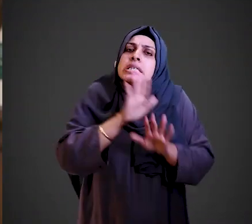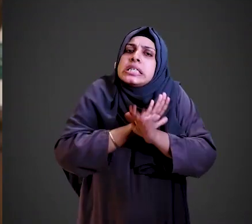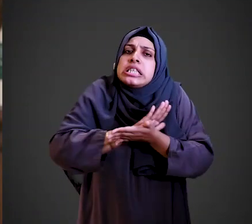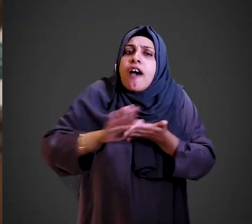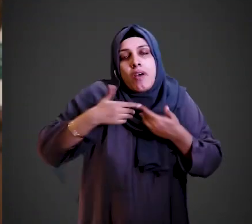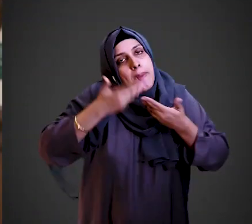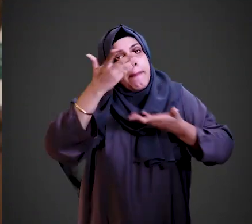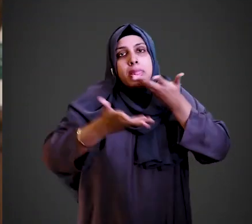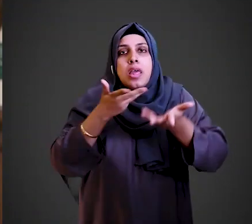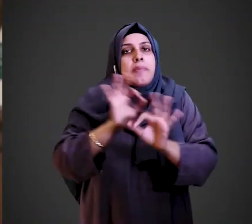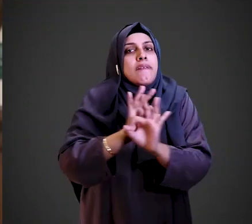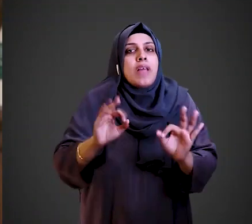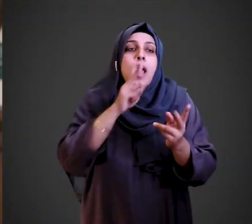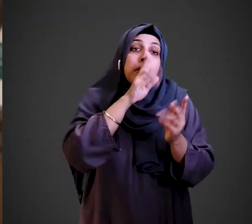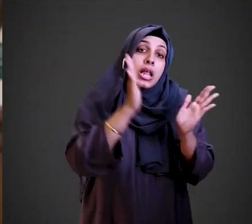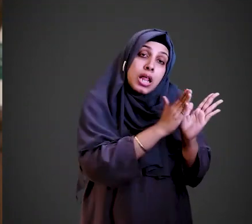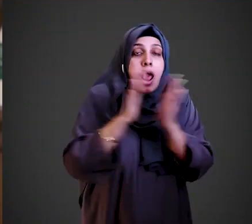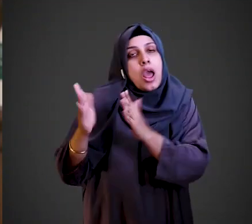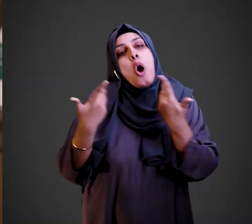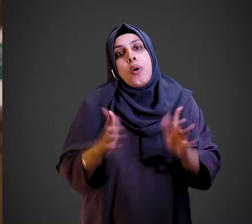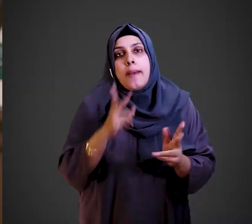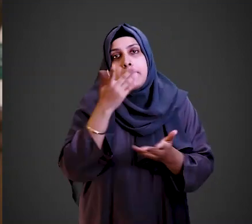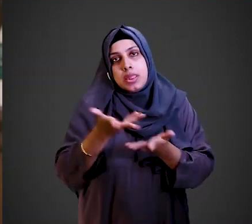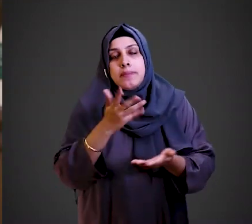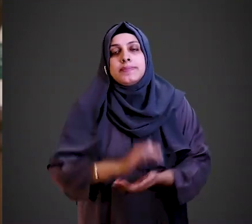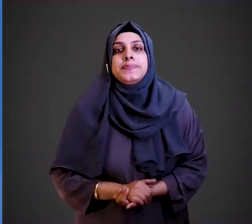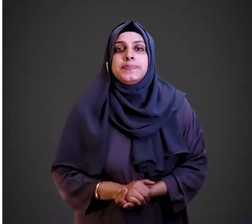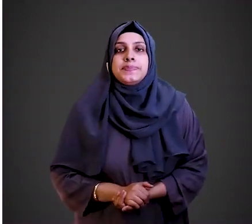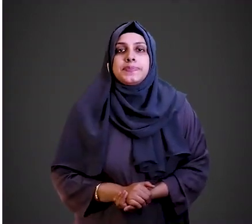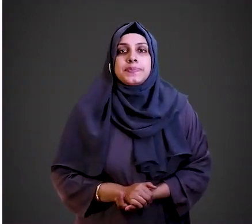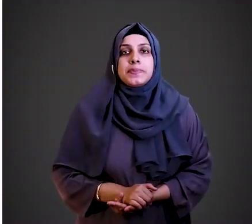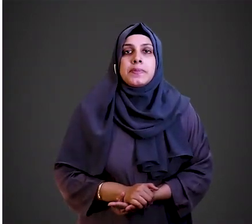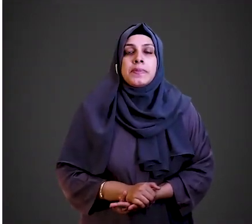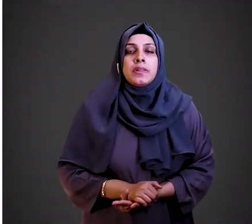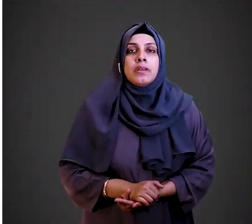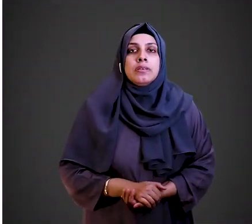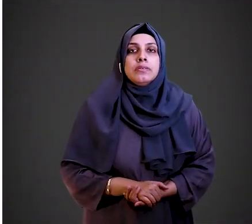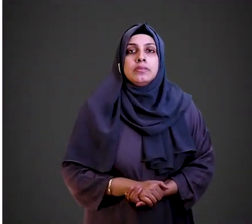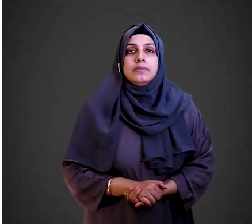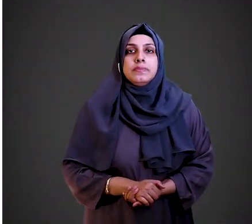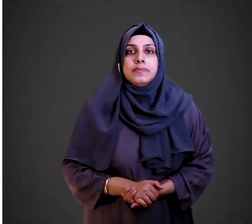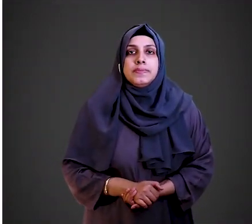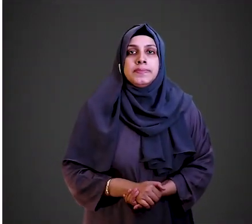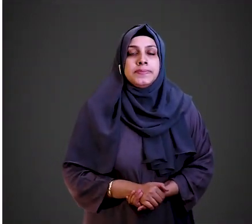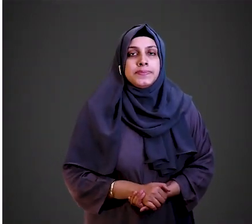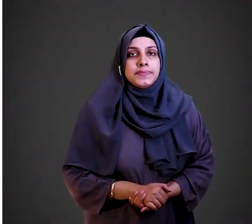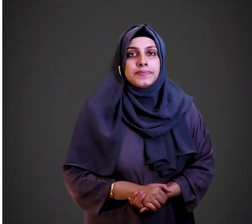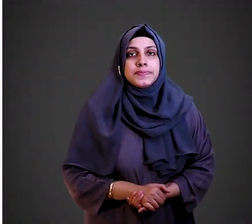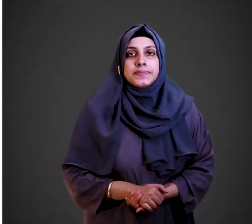سادہ لفظوں میں ریگولیشن اور ڈی ریگولیشن کو سمجھانے کا ایک طریقہ ہے.